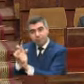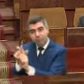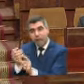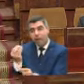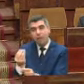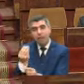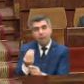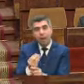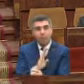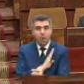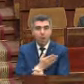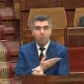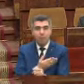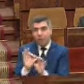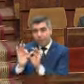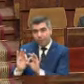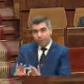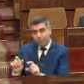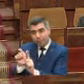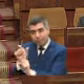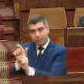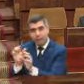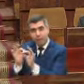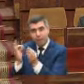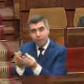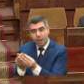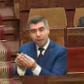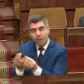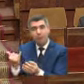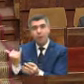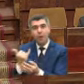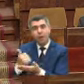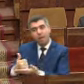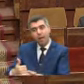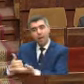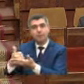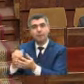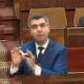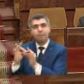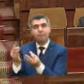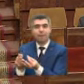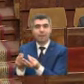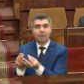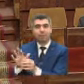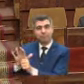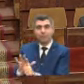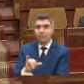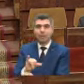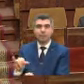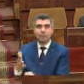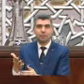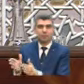المجموعه ديال الظواهر المقلقه اللي كتهدد الاستقرار والامن المجتمعي. وشكرا.